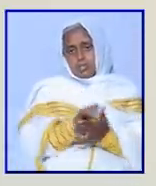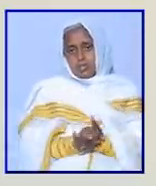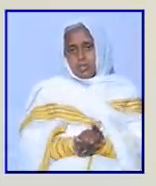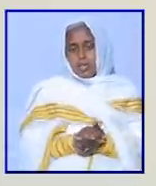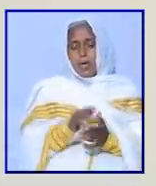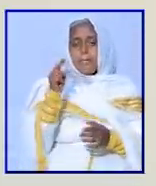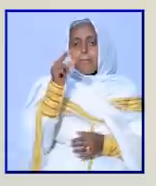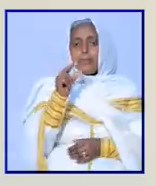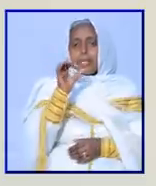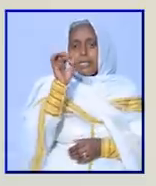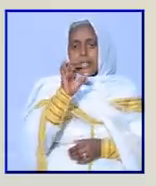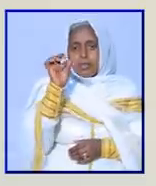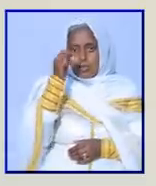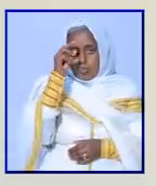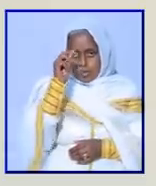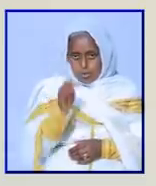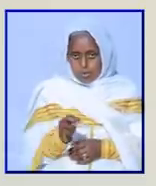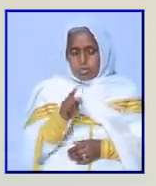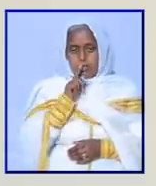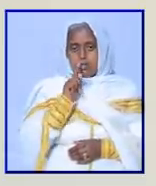ነን ብልቶች ነን